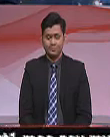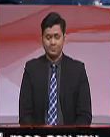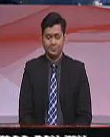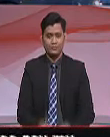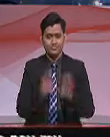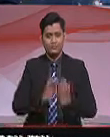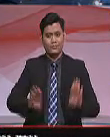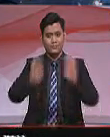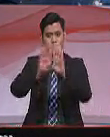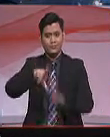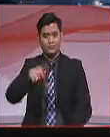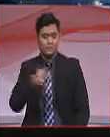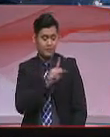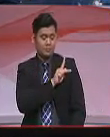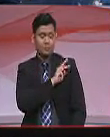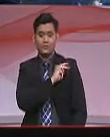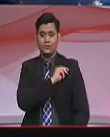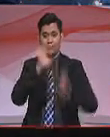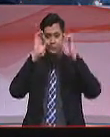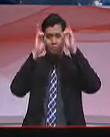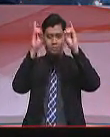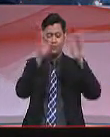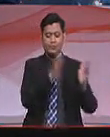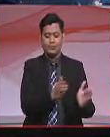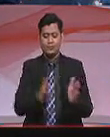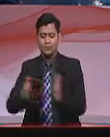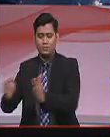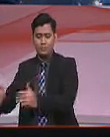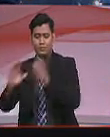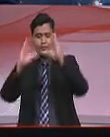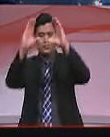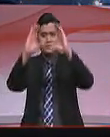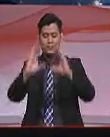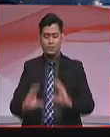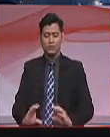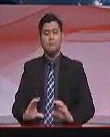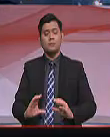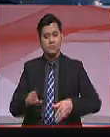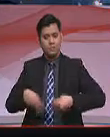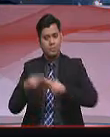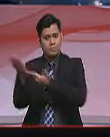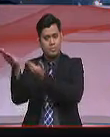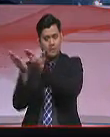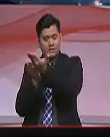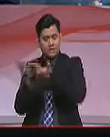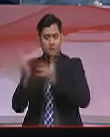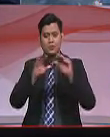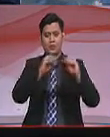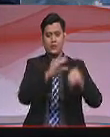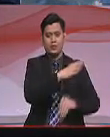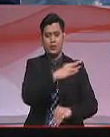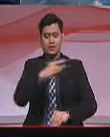Dalam perkembangan lain, Kementerian Pendidikan sedang merangka dan mengkaji kaedah untuk membekalkan alat peranti pengajaran dan pembelajaran